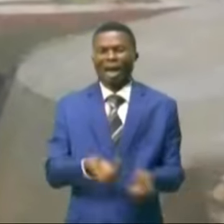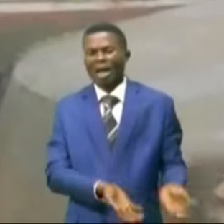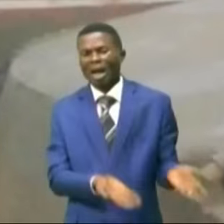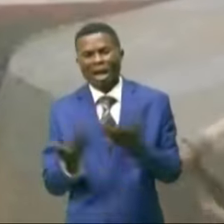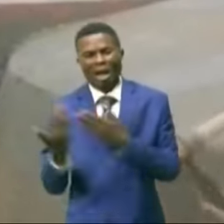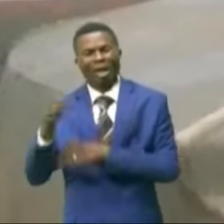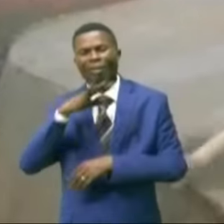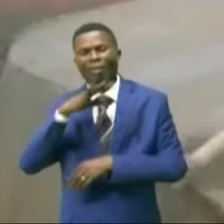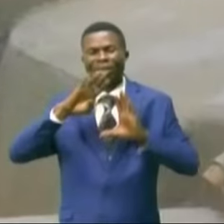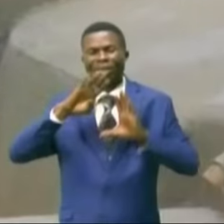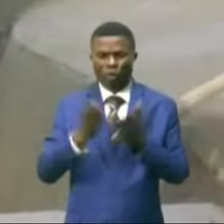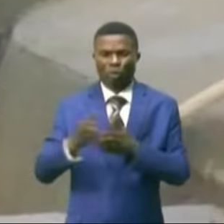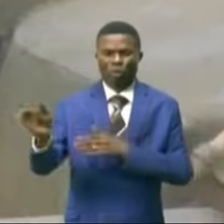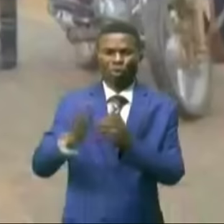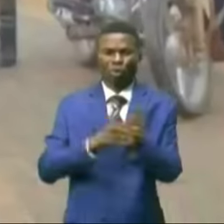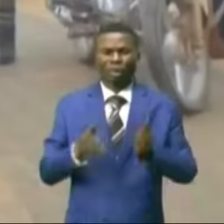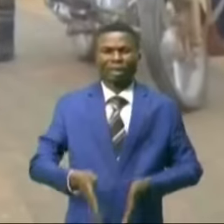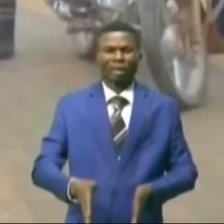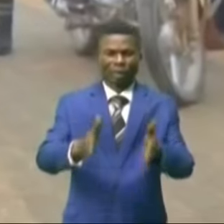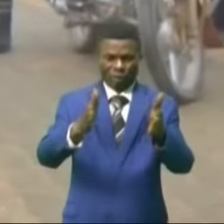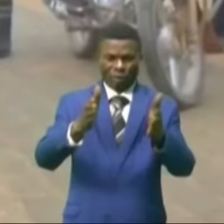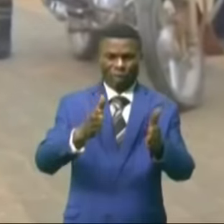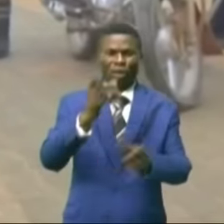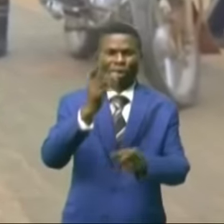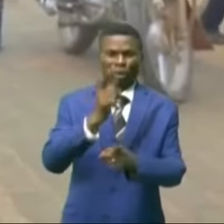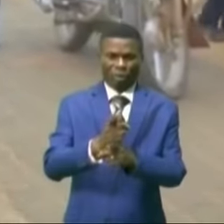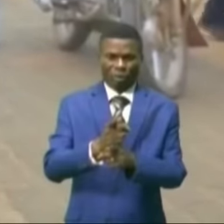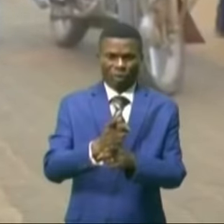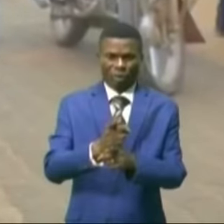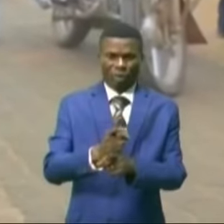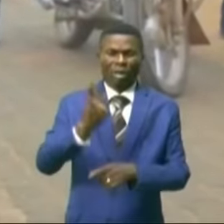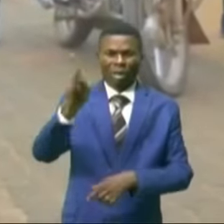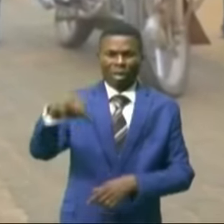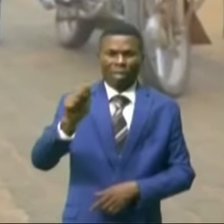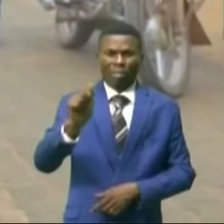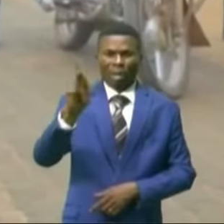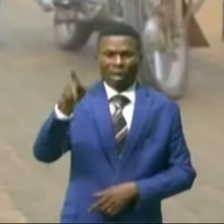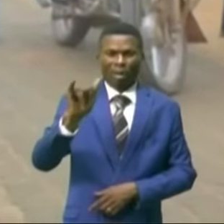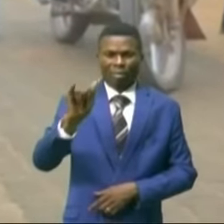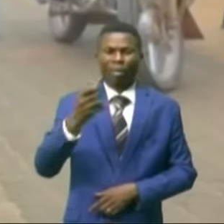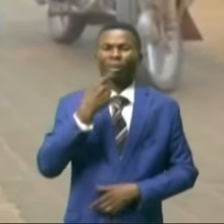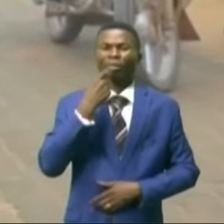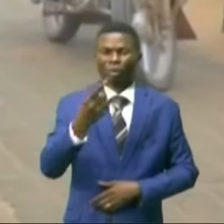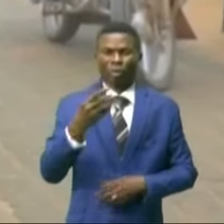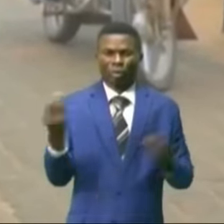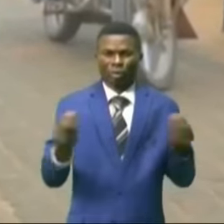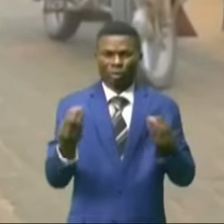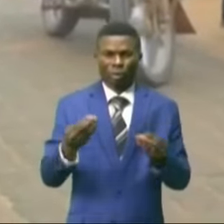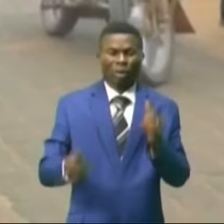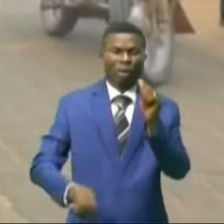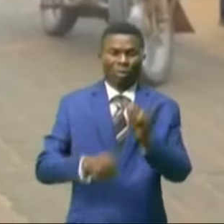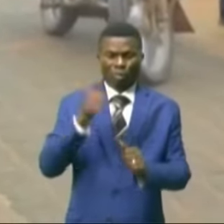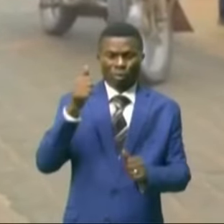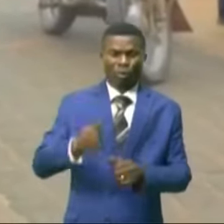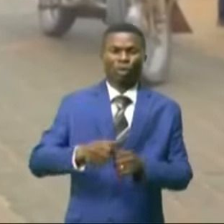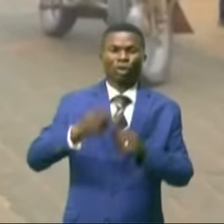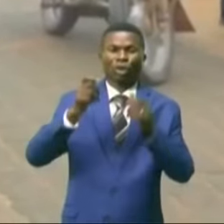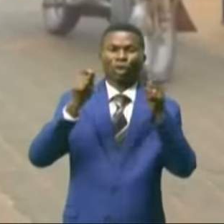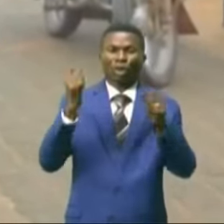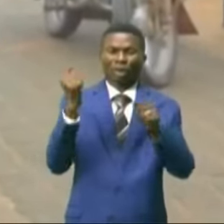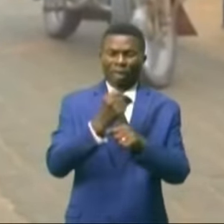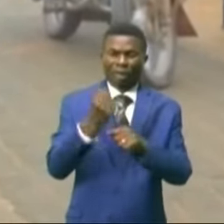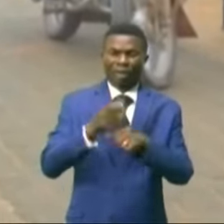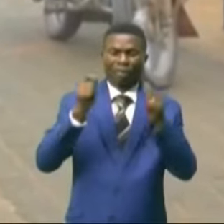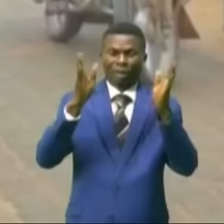jonchent les artères principales, précise Papi Kilongo. C'est comme ça qu'au-delà de prêcher ou